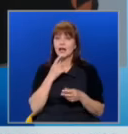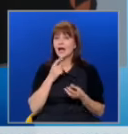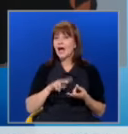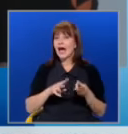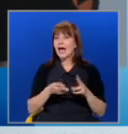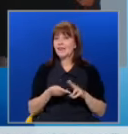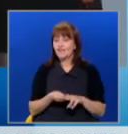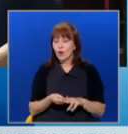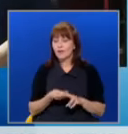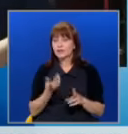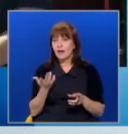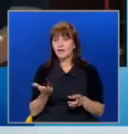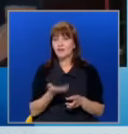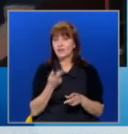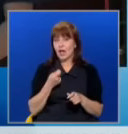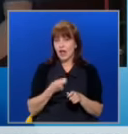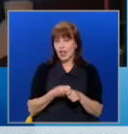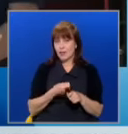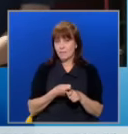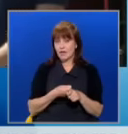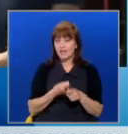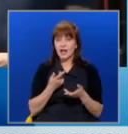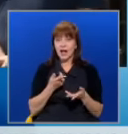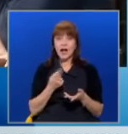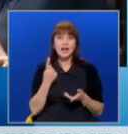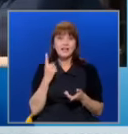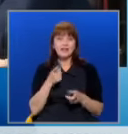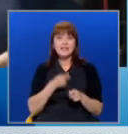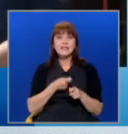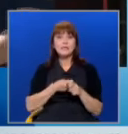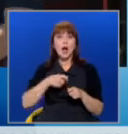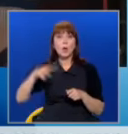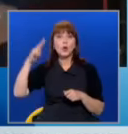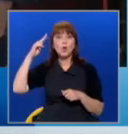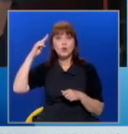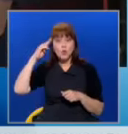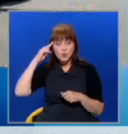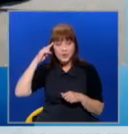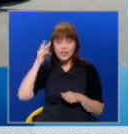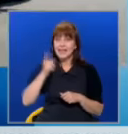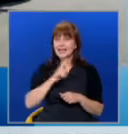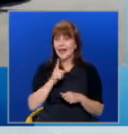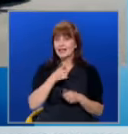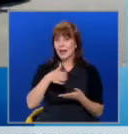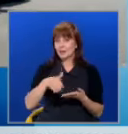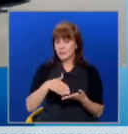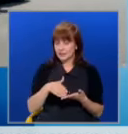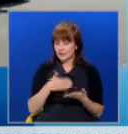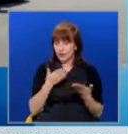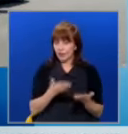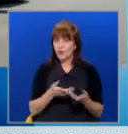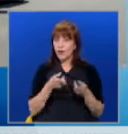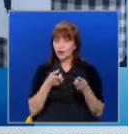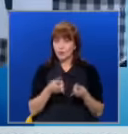не се извършват от служителите на МВР, а от самите политици. И припомнят, че последното редовно правителство, именно това на